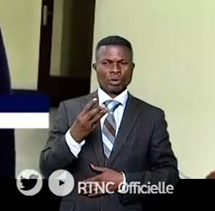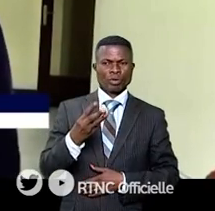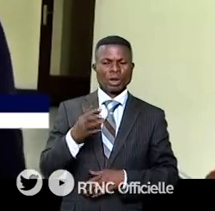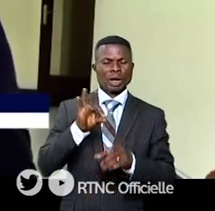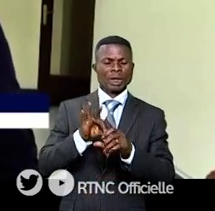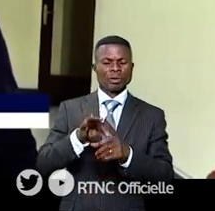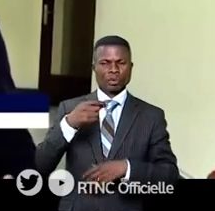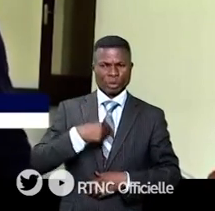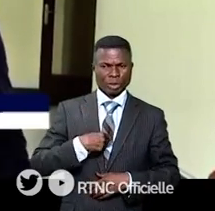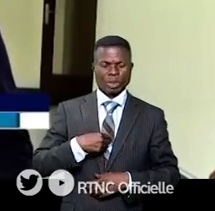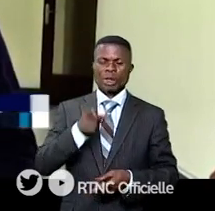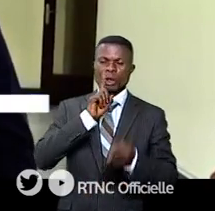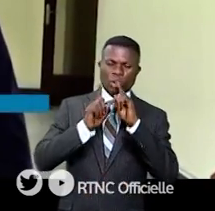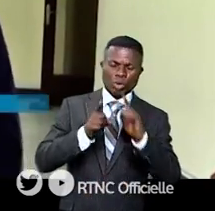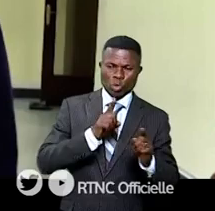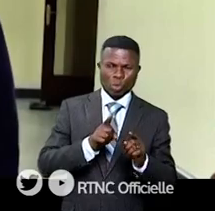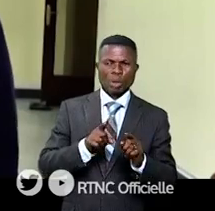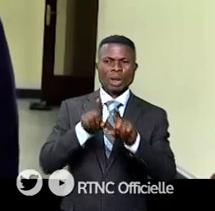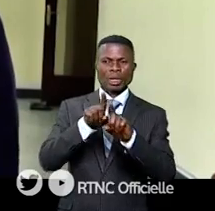Et donc on a eu à échanger un peu avec